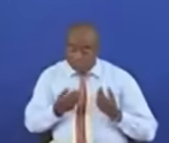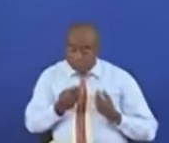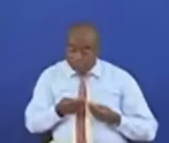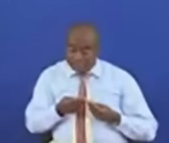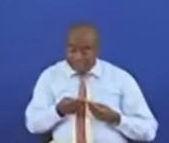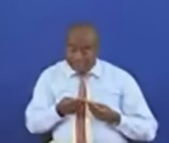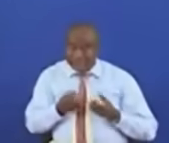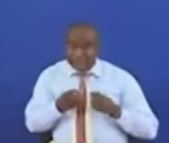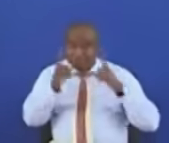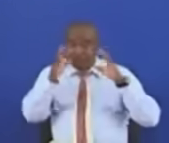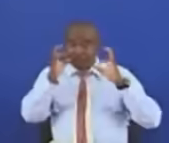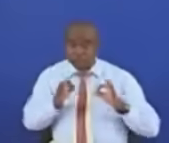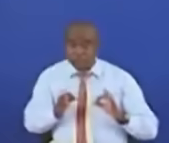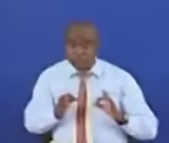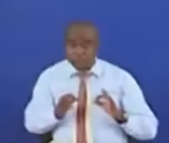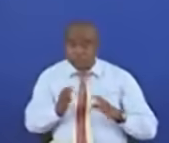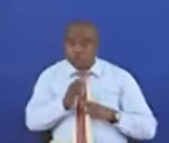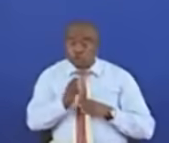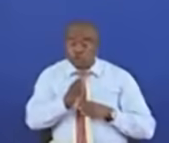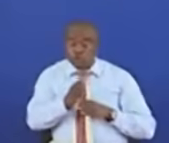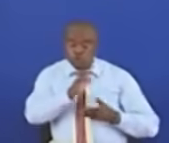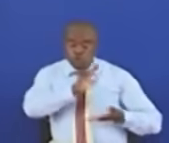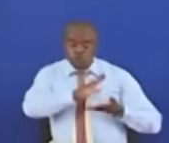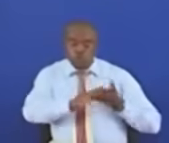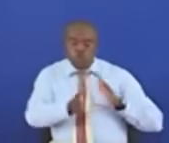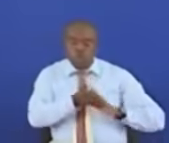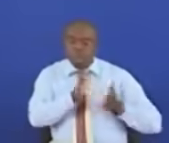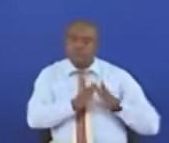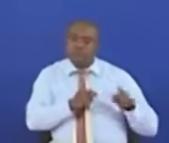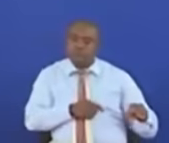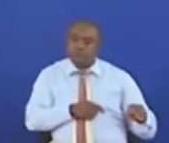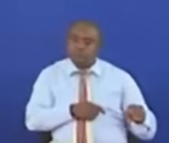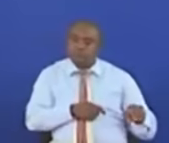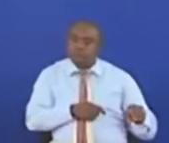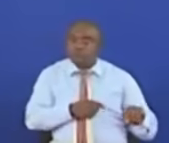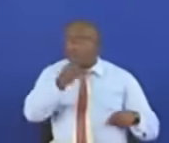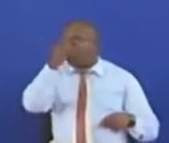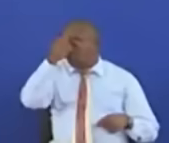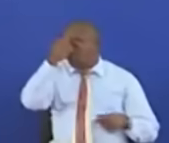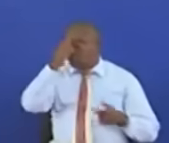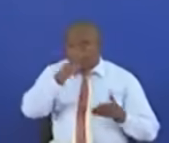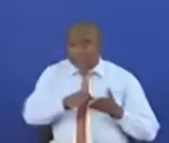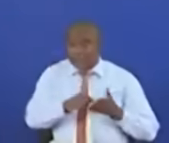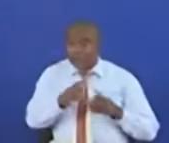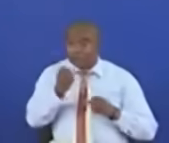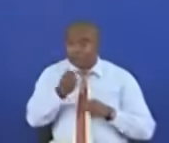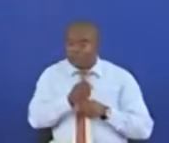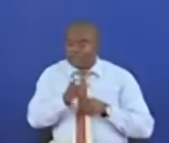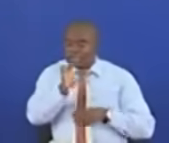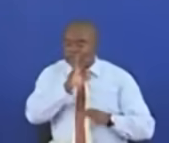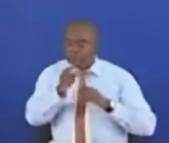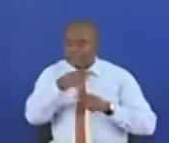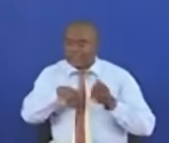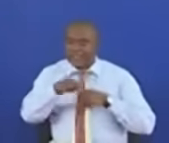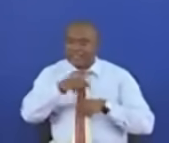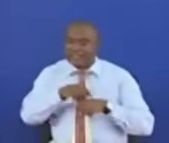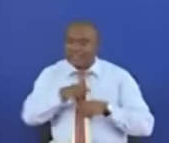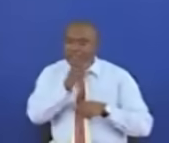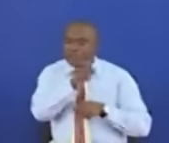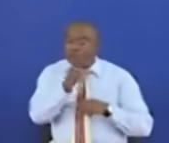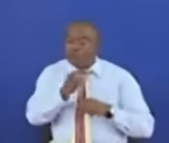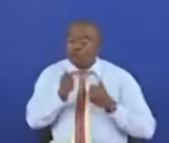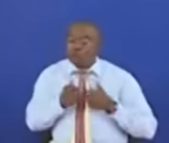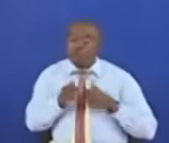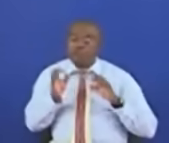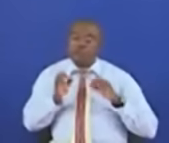Tanzania ni resilience, ustahimilivu. Ndio maana tumefanya chaguzi katika nyakati ambazo watu